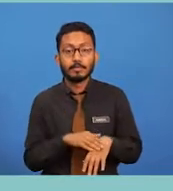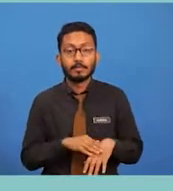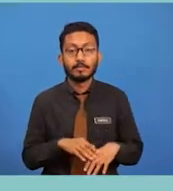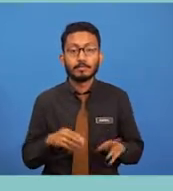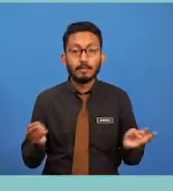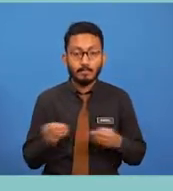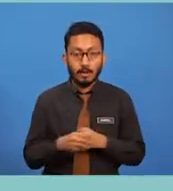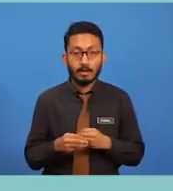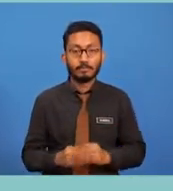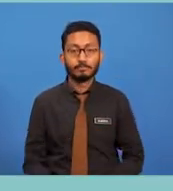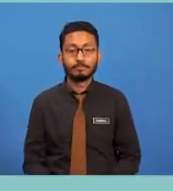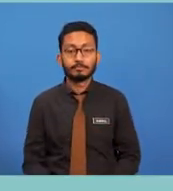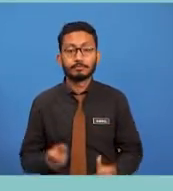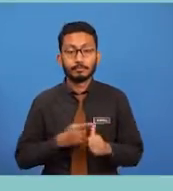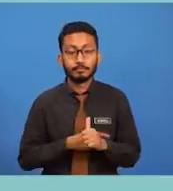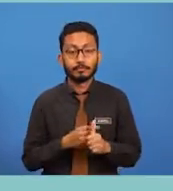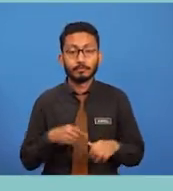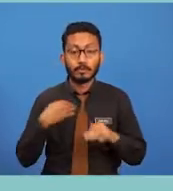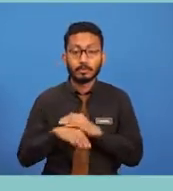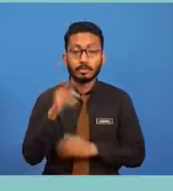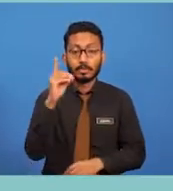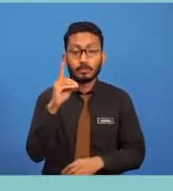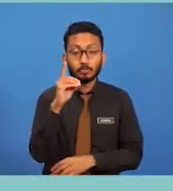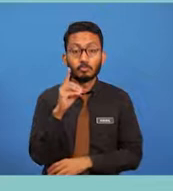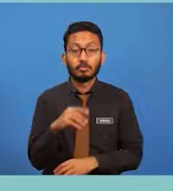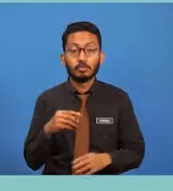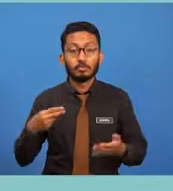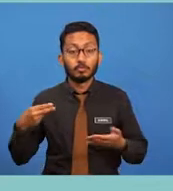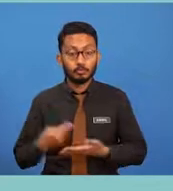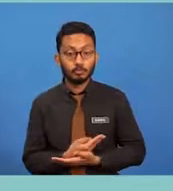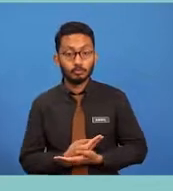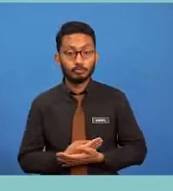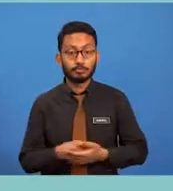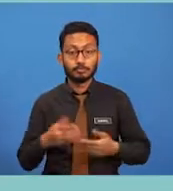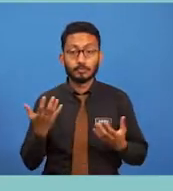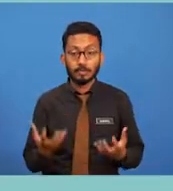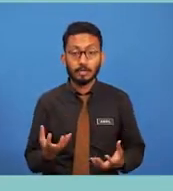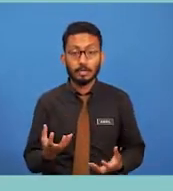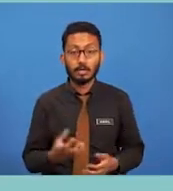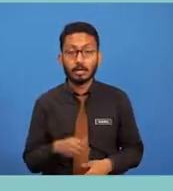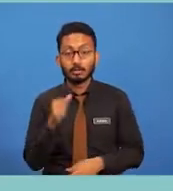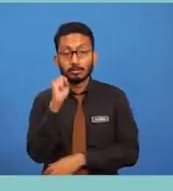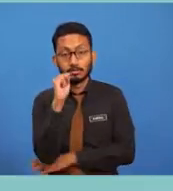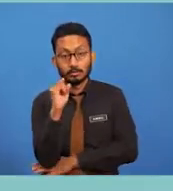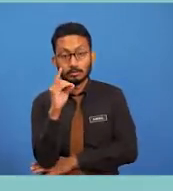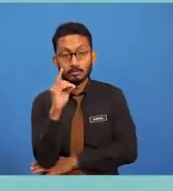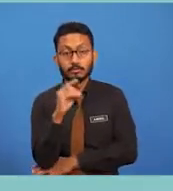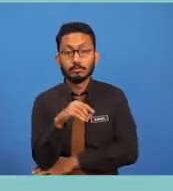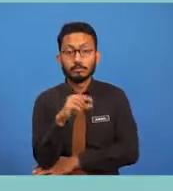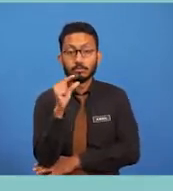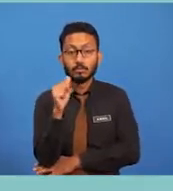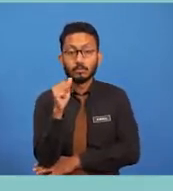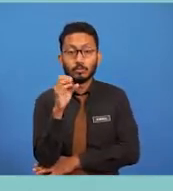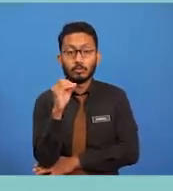Pertama, masukkan satu spatula pepejal asid oksalik C2H2